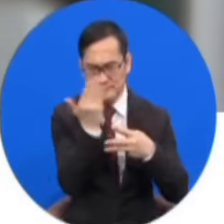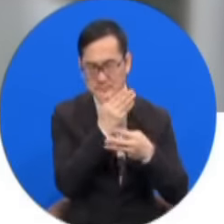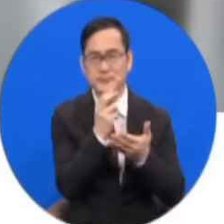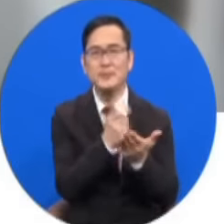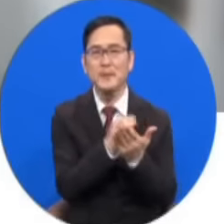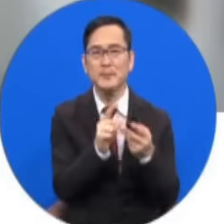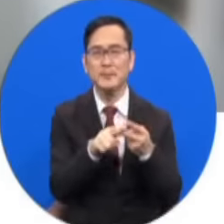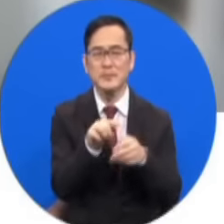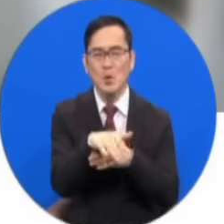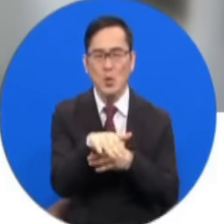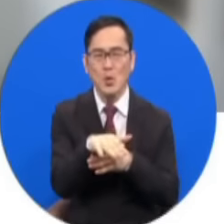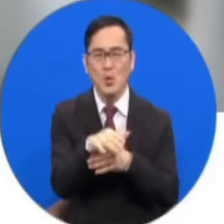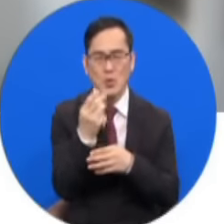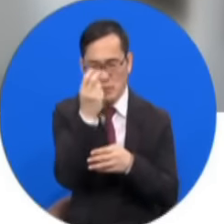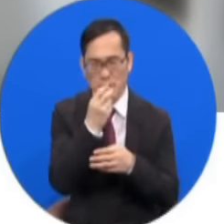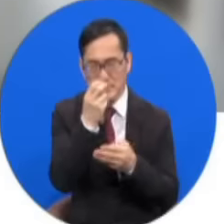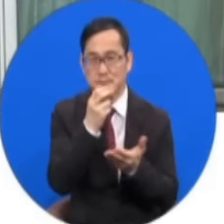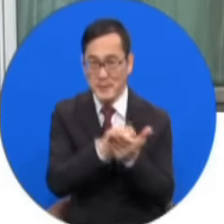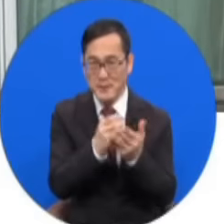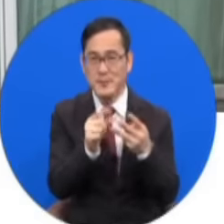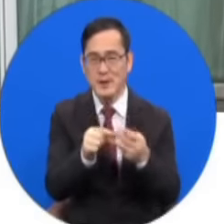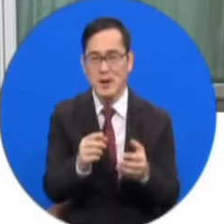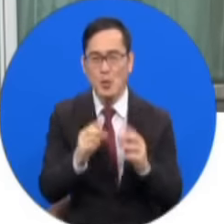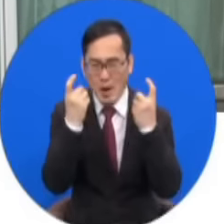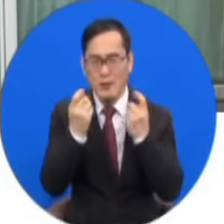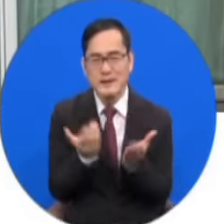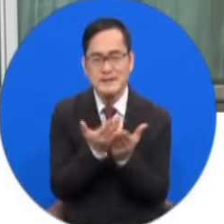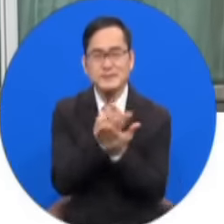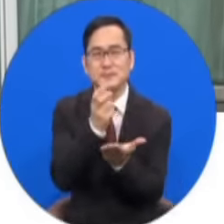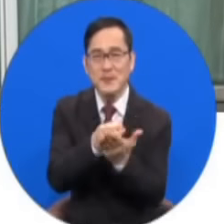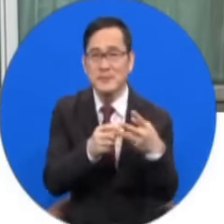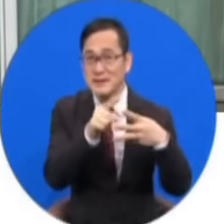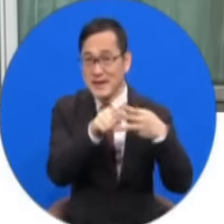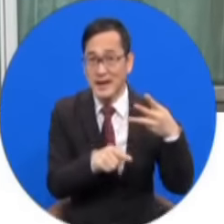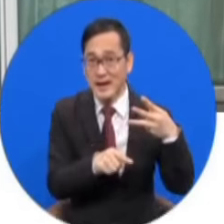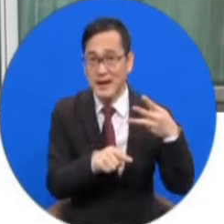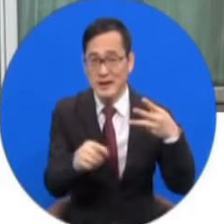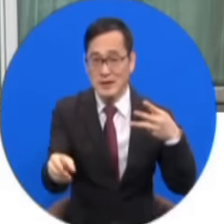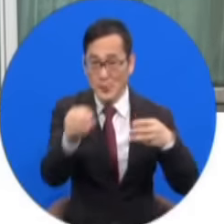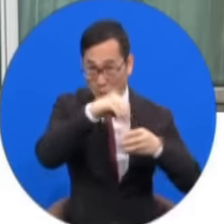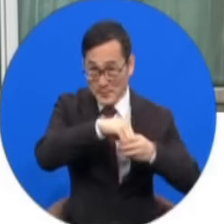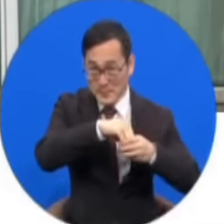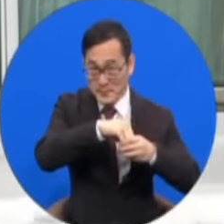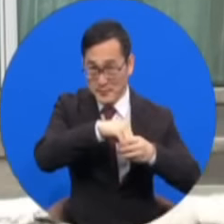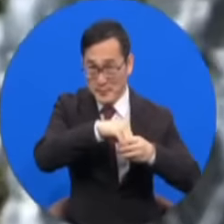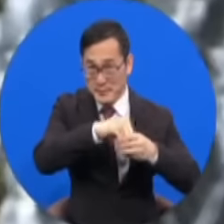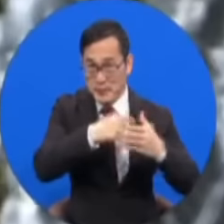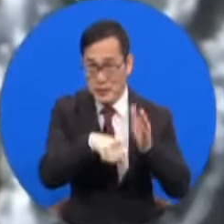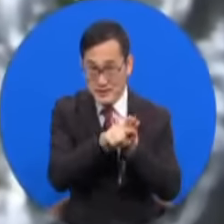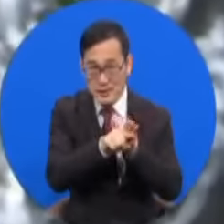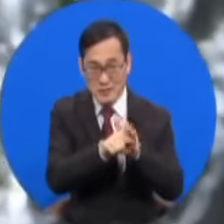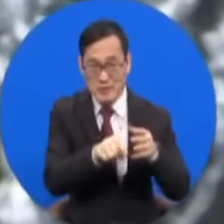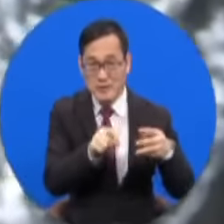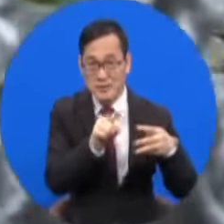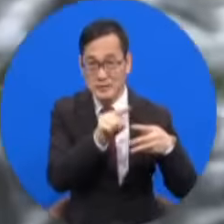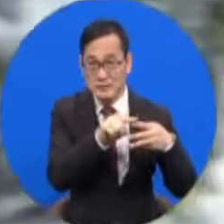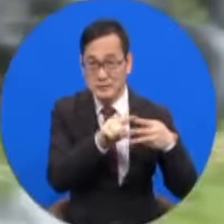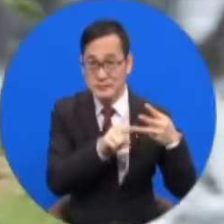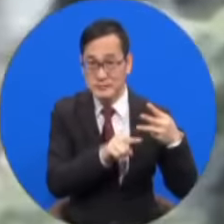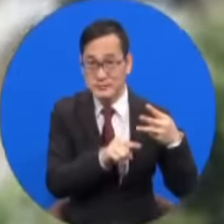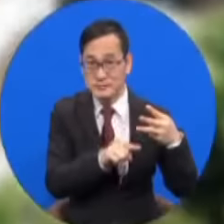농어촌 정비법이 있고 관광 진흥법이 있는데 여기에 해당이 되려면이 공중위생 관리법 상에 숙박 시설이